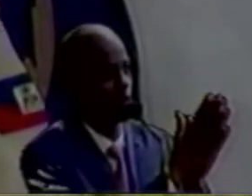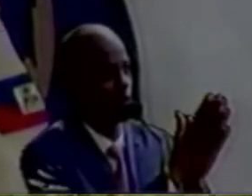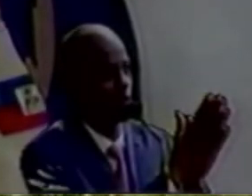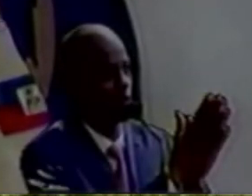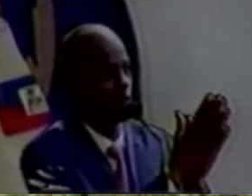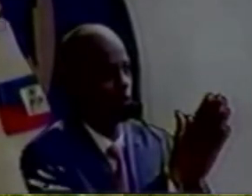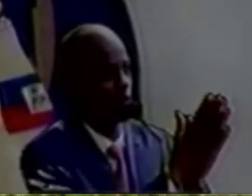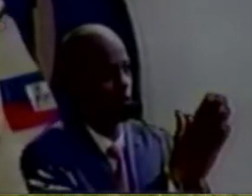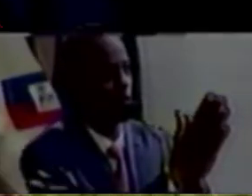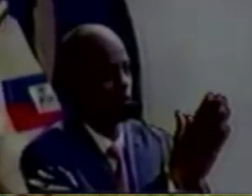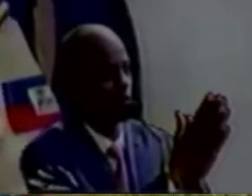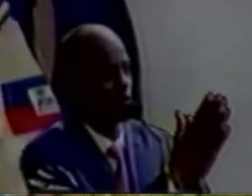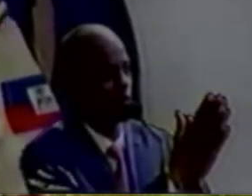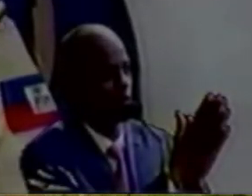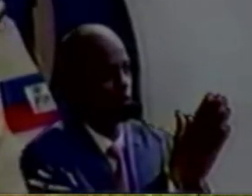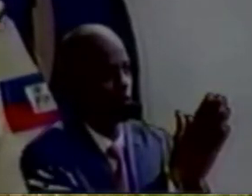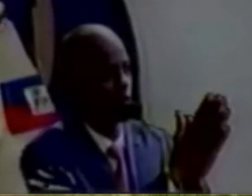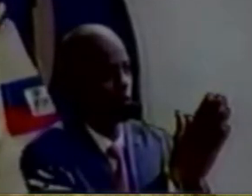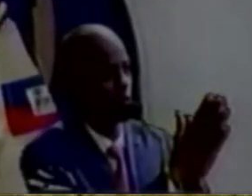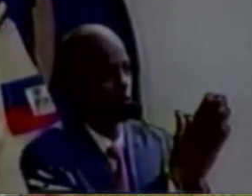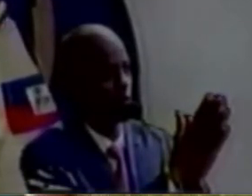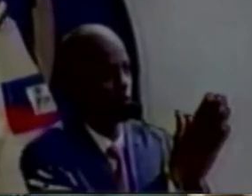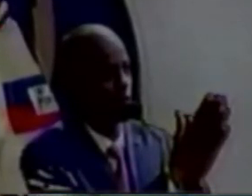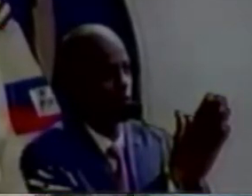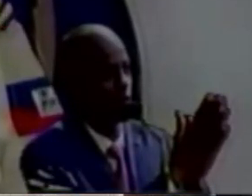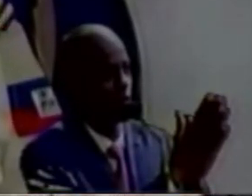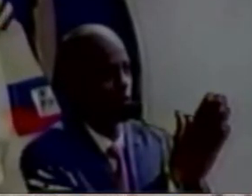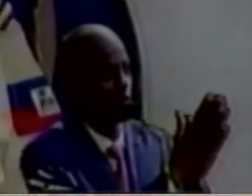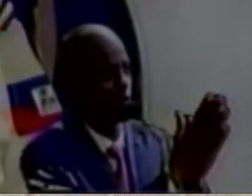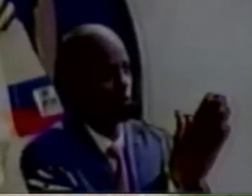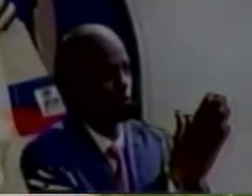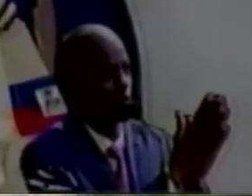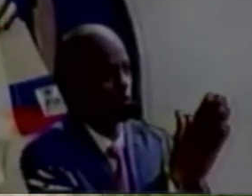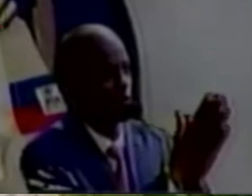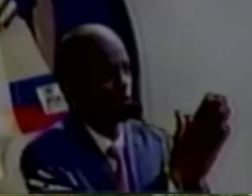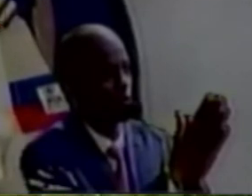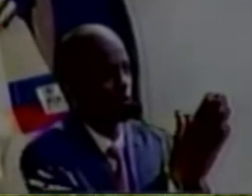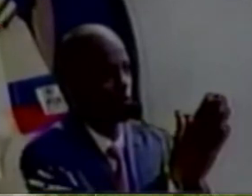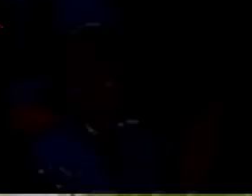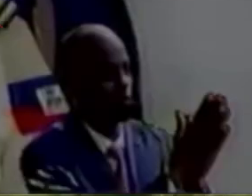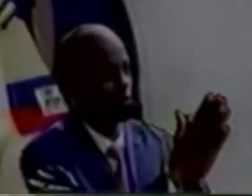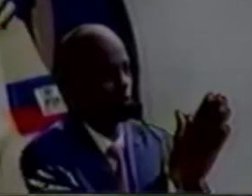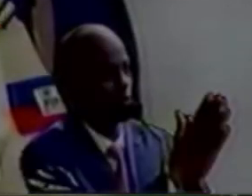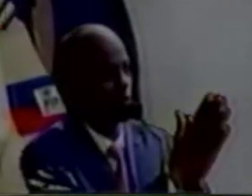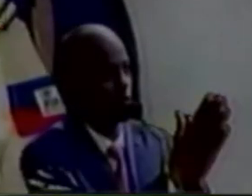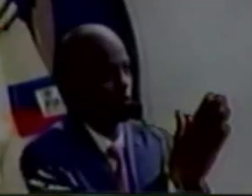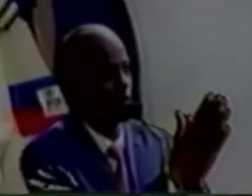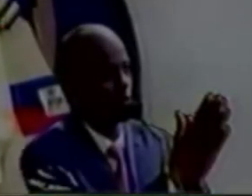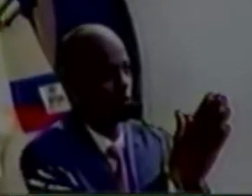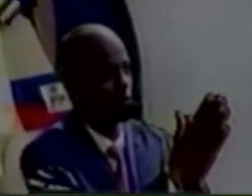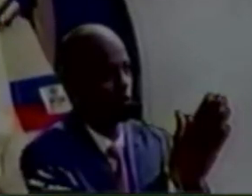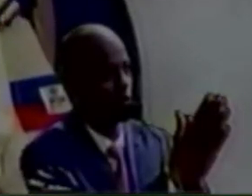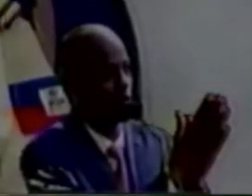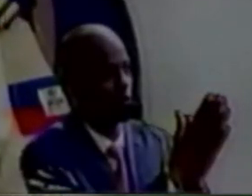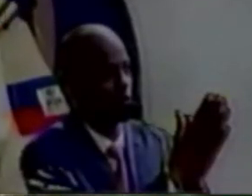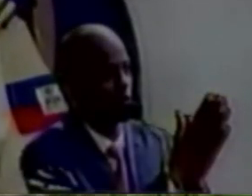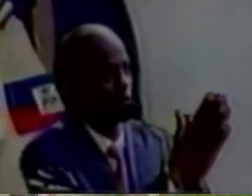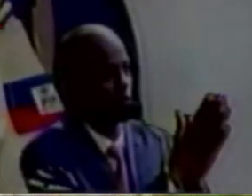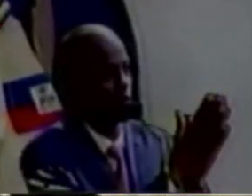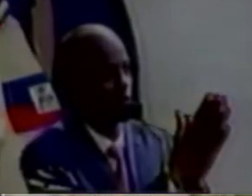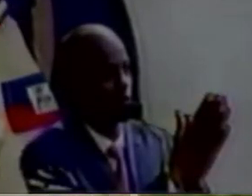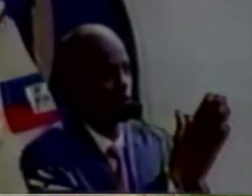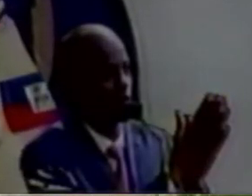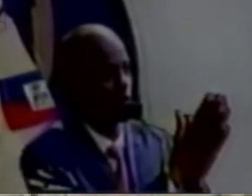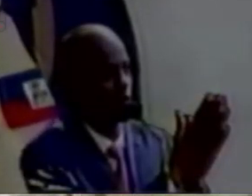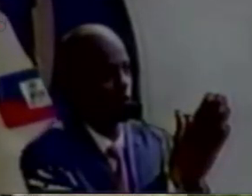à destination. PNH l'a encouragé tout le monde à contacter l'équipe ça pour les capables d'aider au faire suivi pour sécuriser le